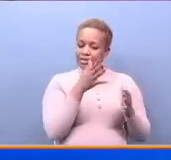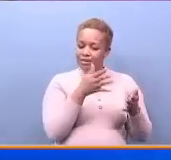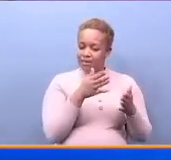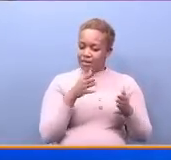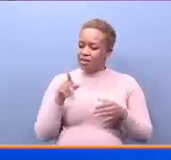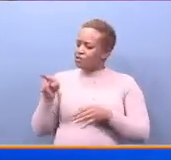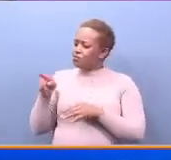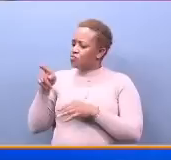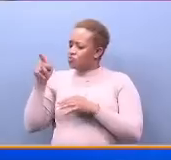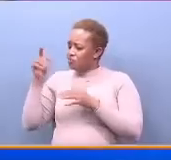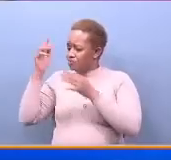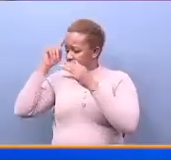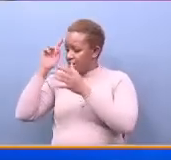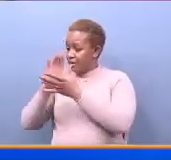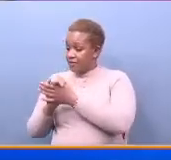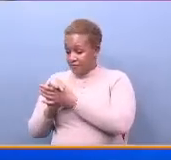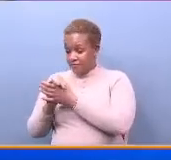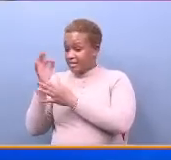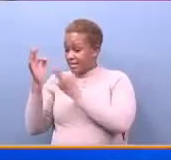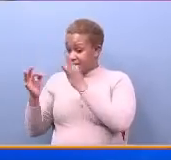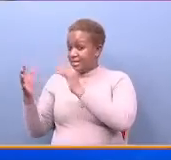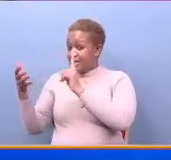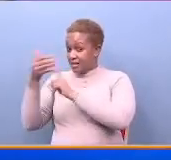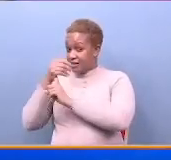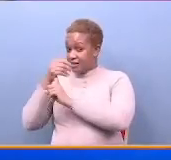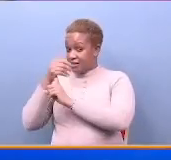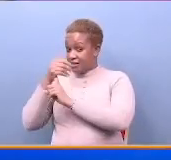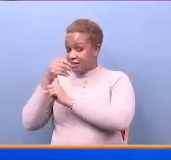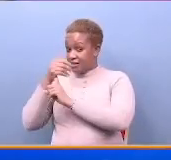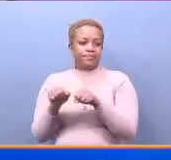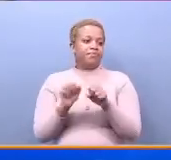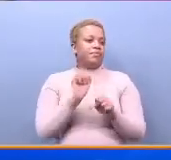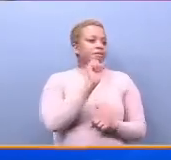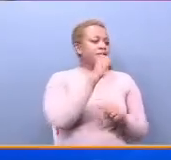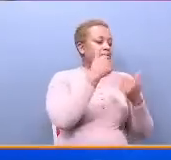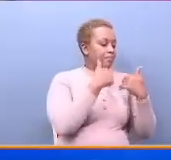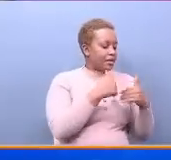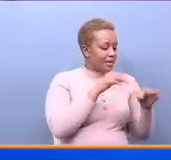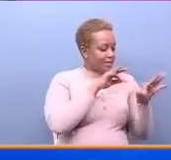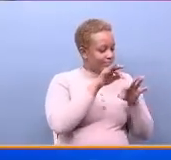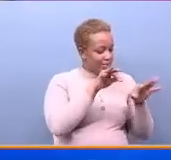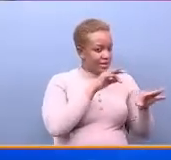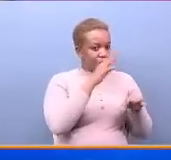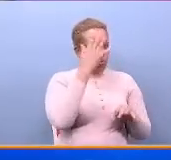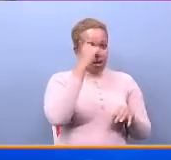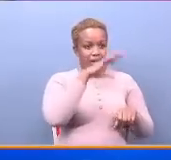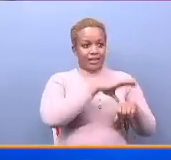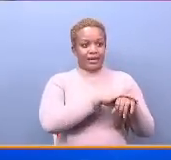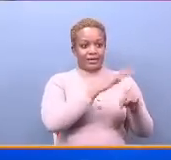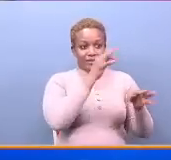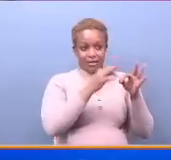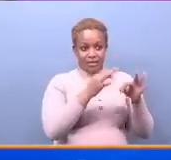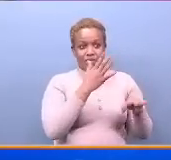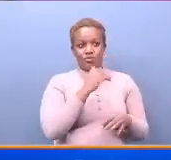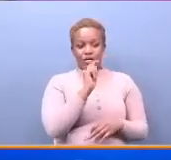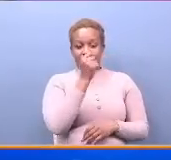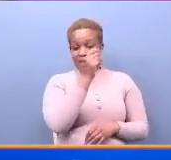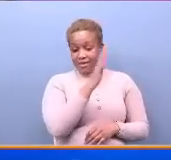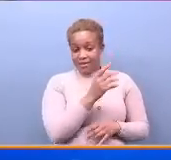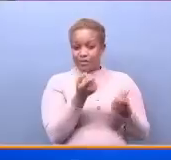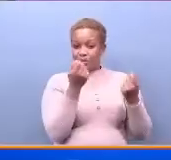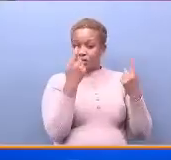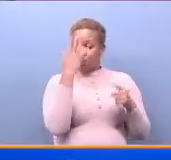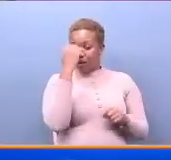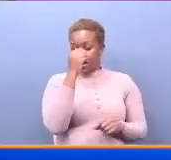Unaamini kupata haki? Naamini kupata haki sababu sija kuelezea why nitapata. Ukiniacha nikujibu na Wakenya wanielewe, watajua kwa nini